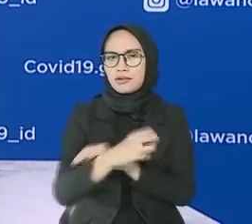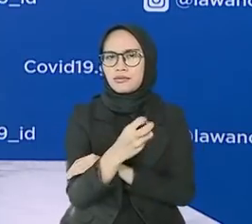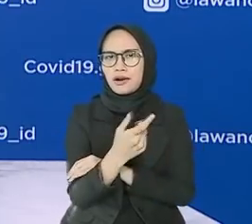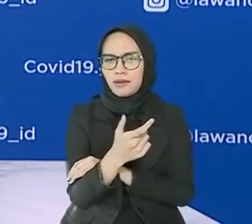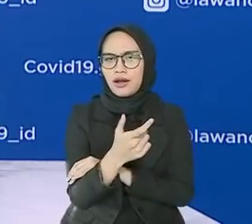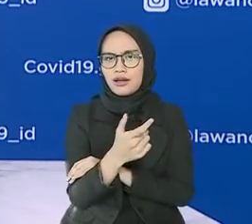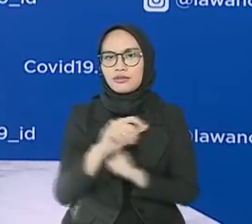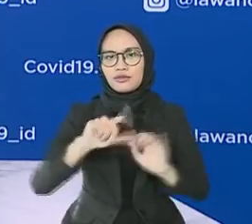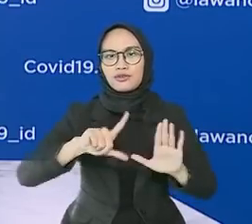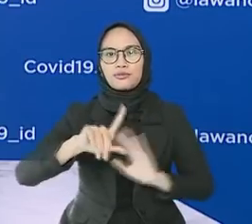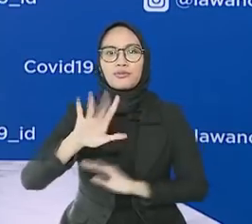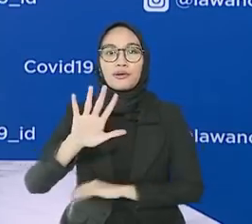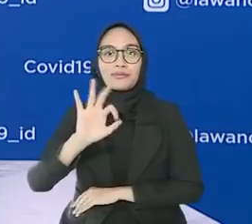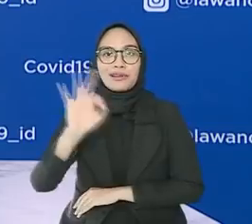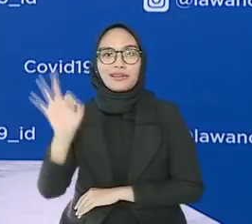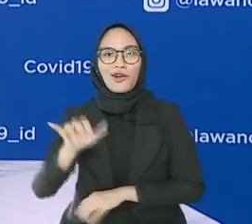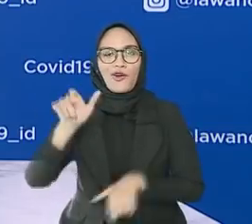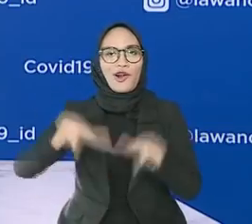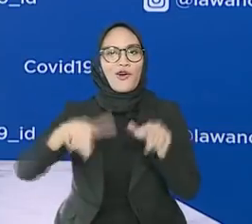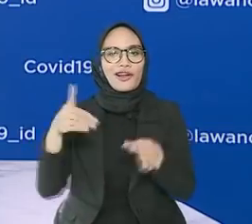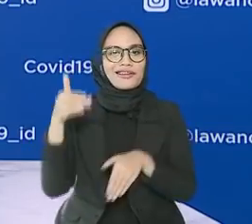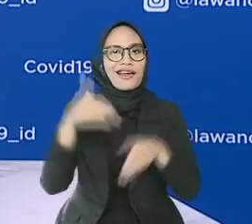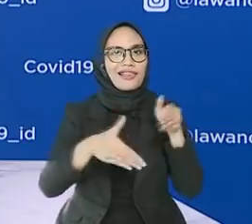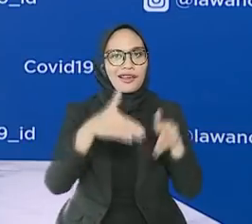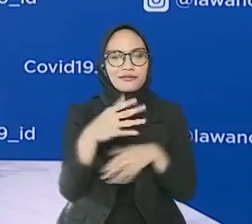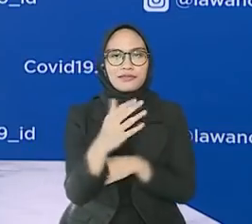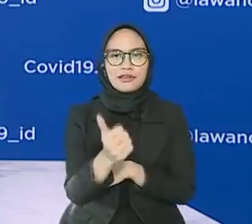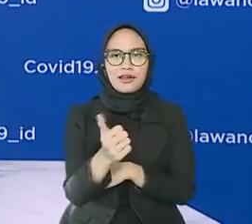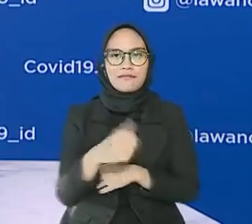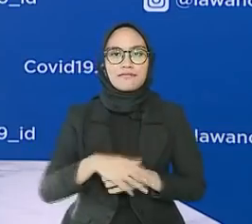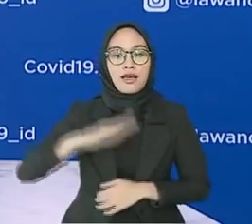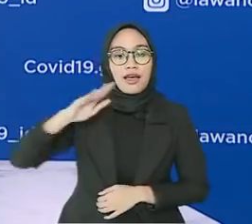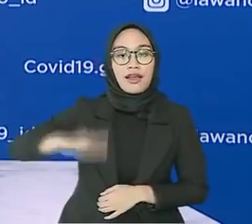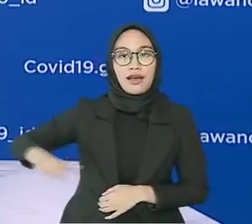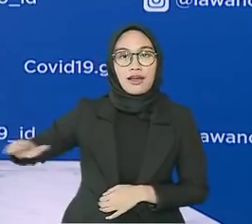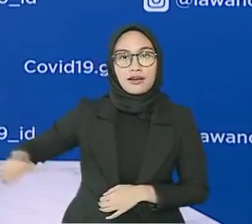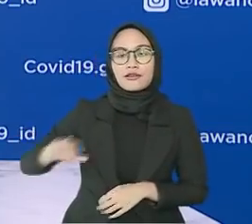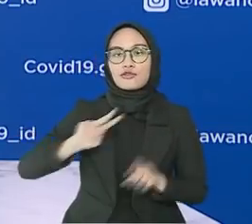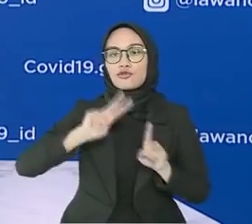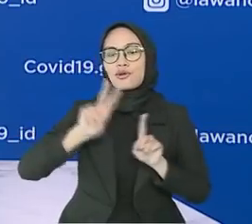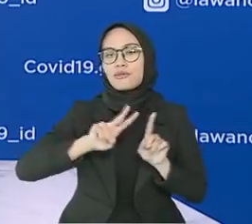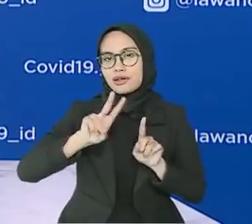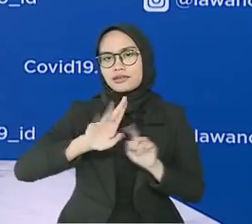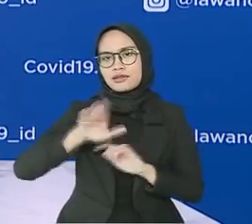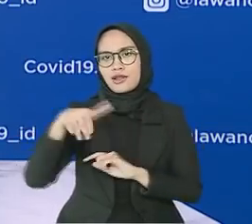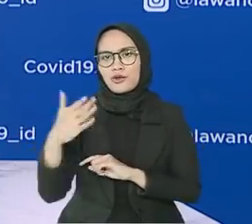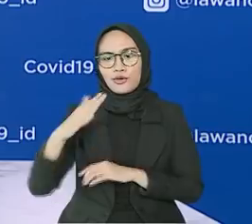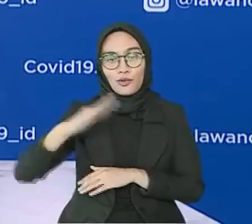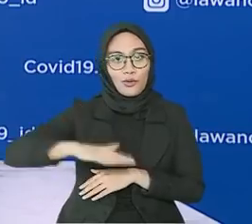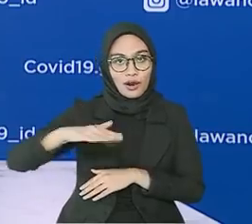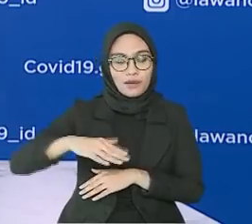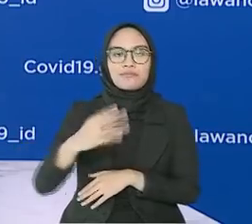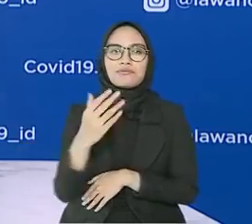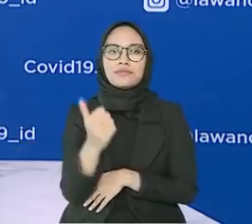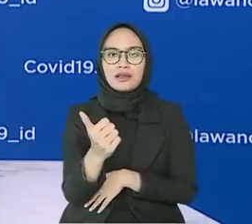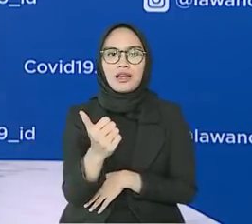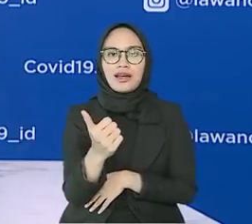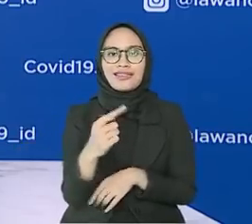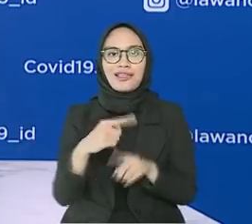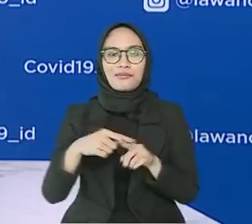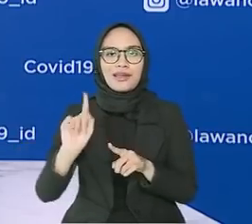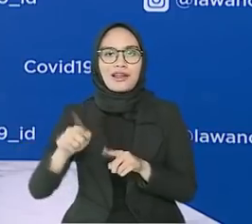adalah 75%. Anak berusia kurang dari 12 tahun juga boleh masuk dengan pendampingan orang